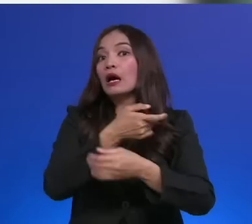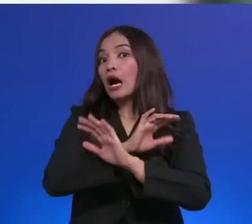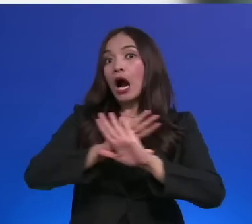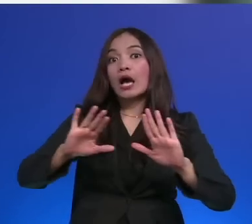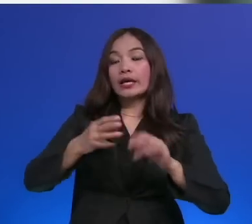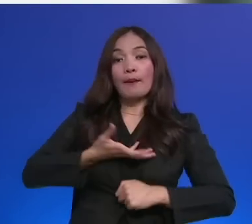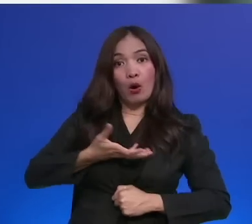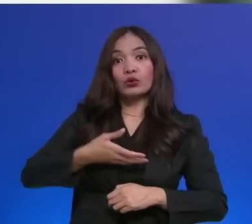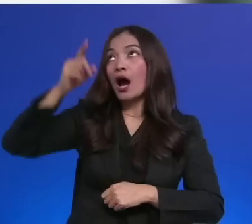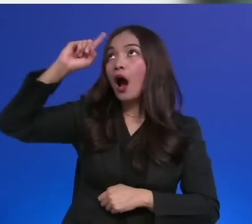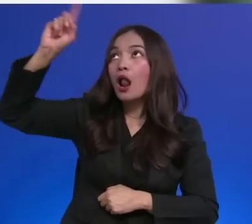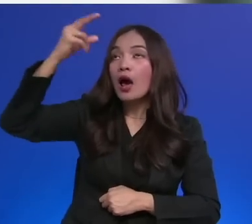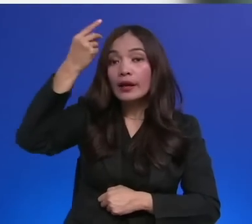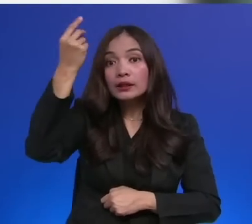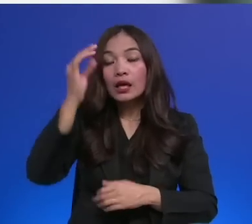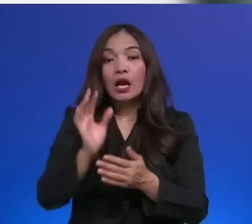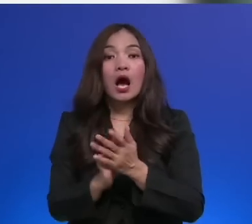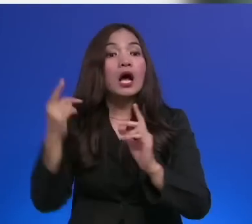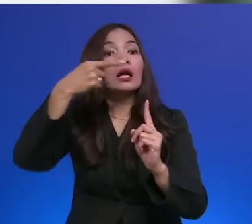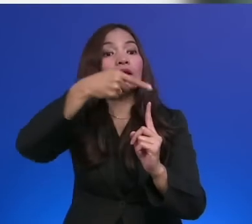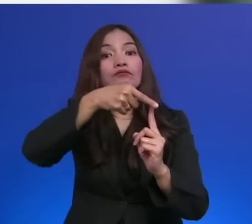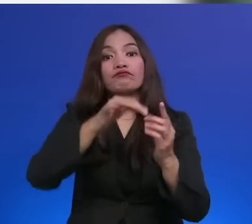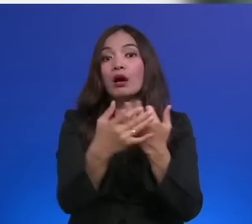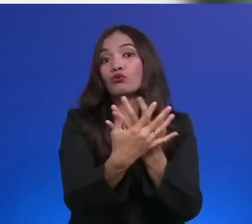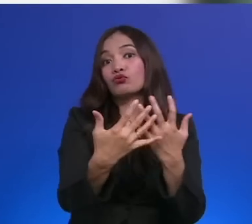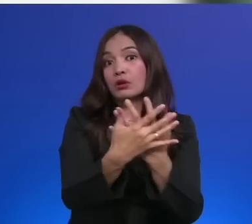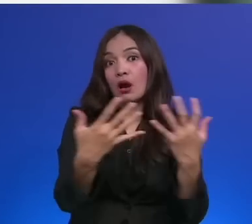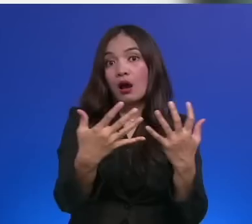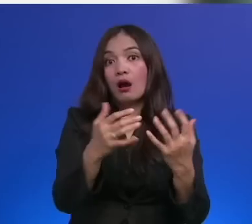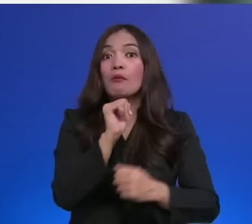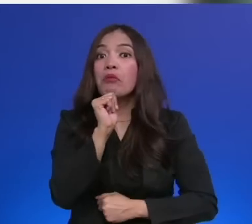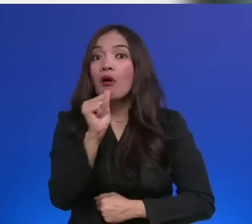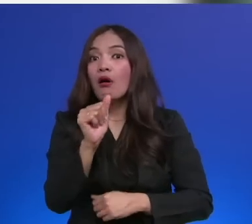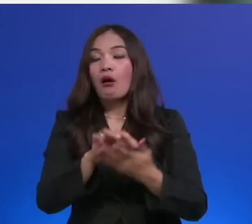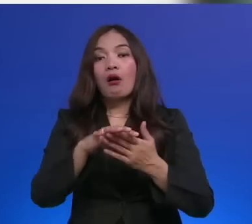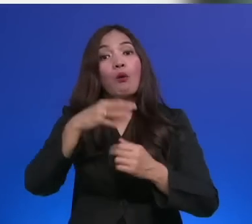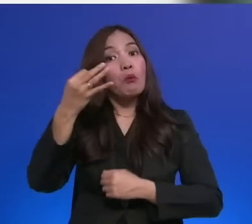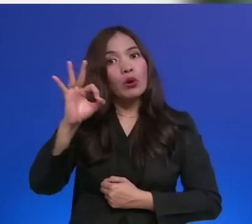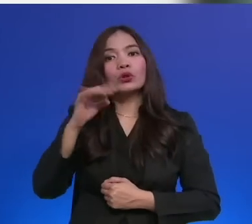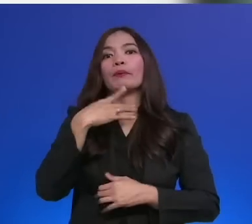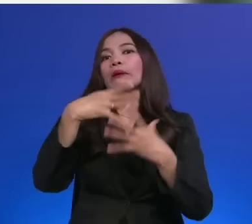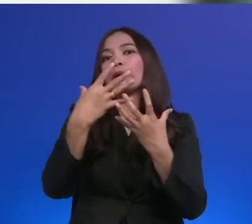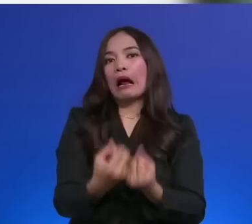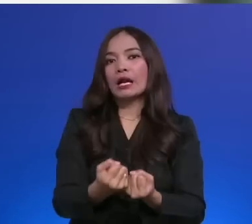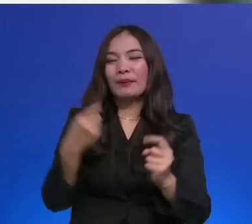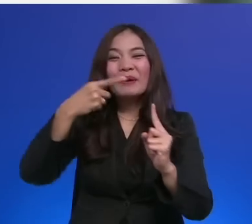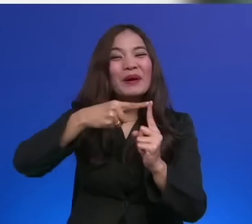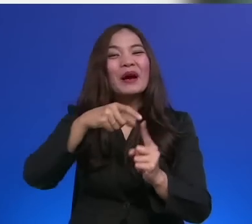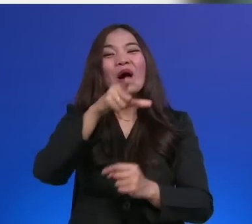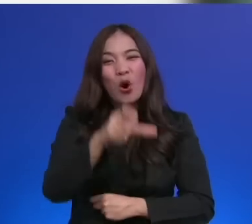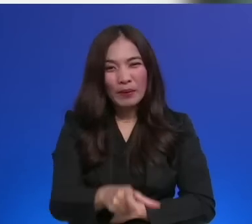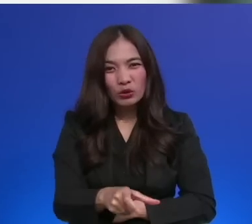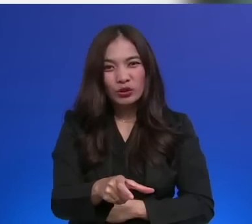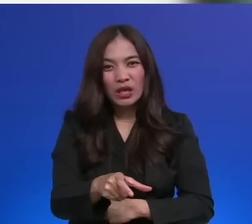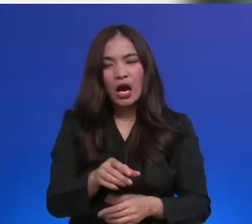atau rencana Allah, datang kepada manusia lalu mengandalkan manusia. Tidak salah ditolong